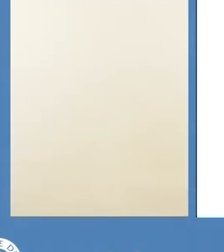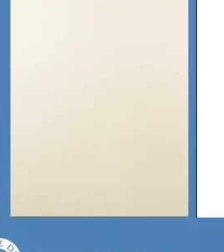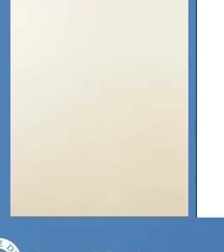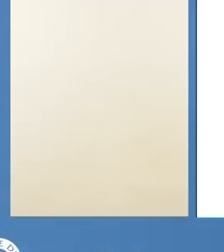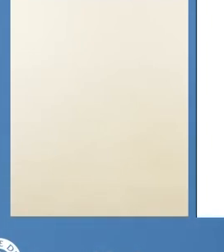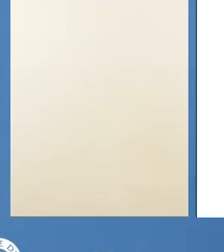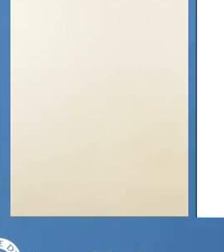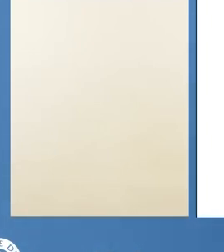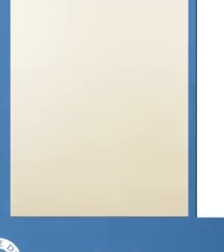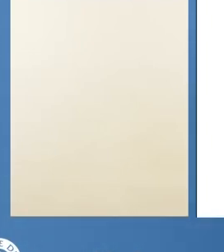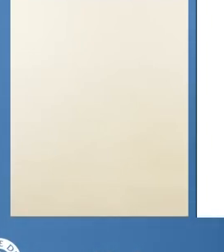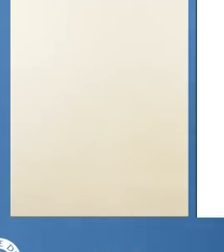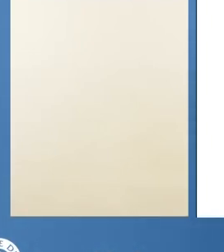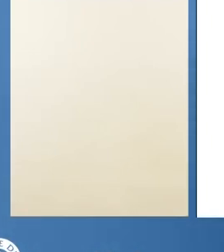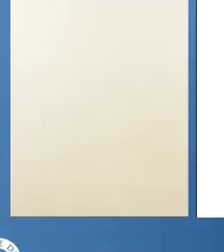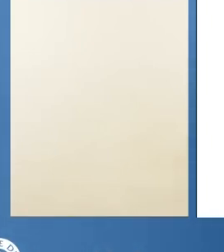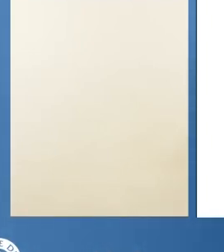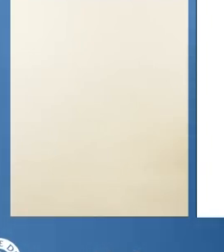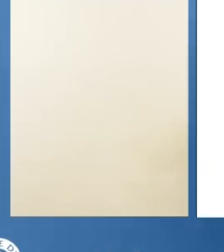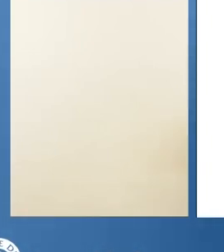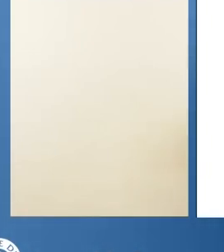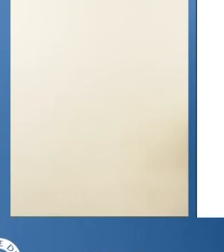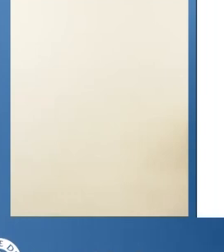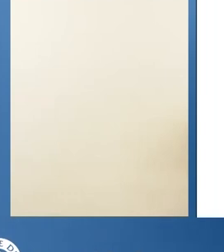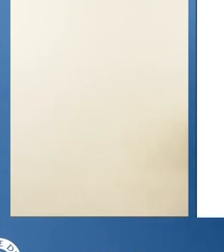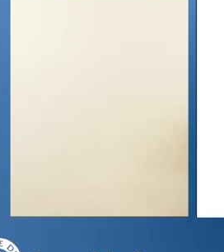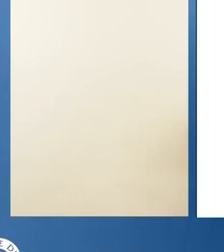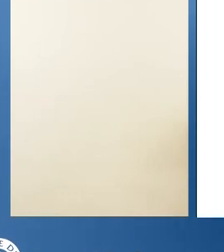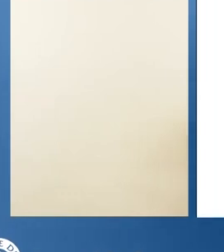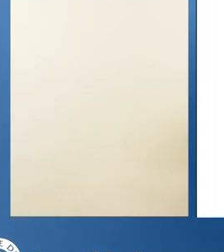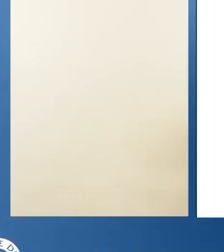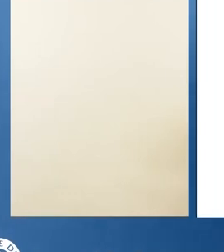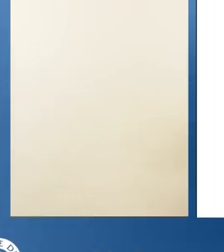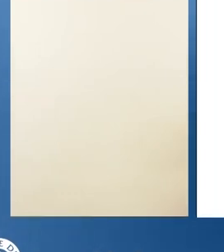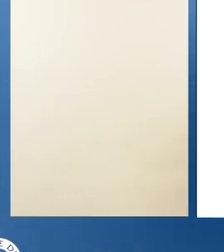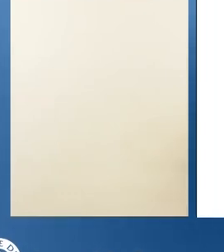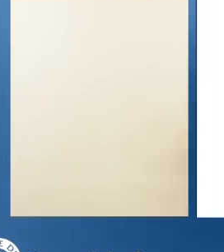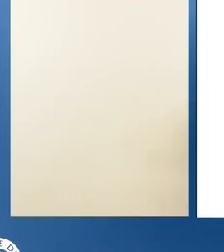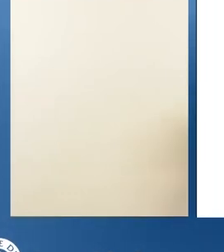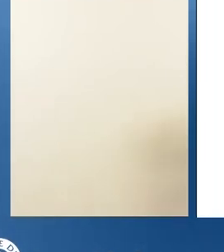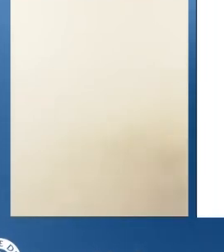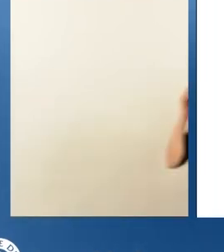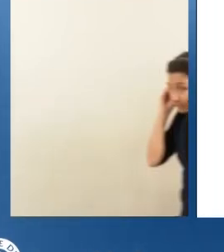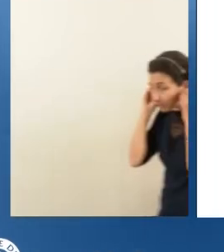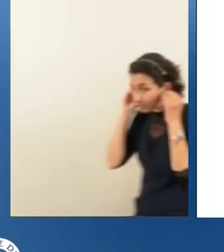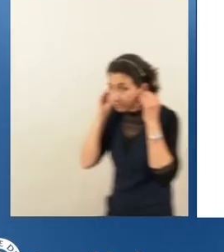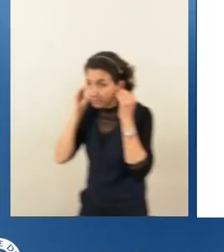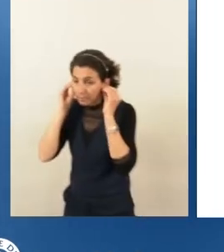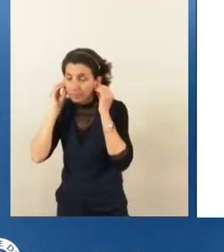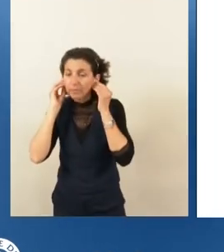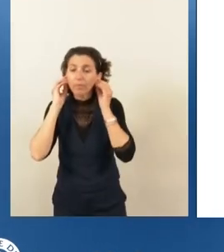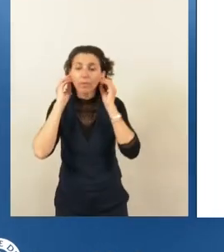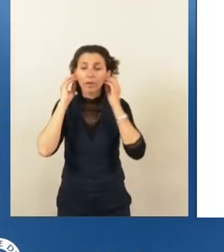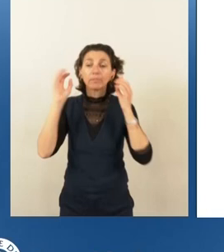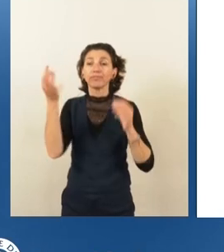doit être non non elle peut voter donc je rappelle que